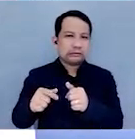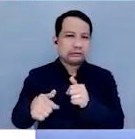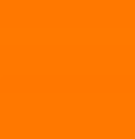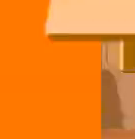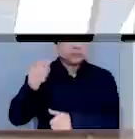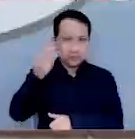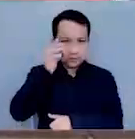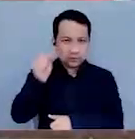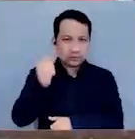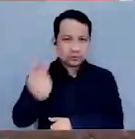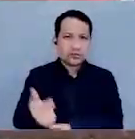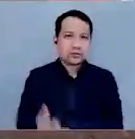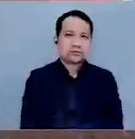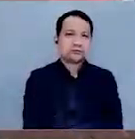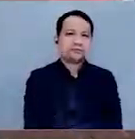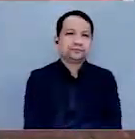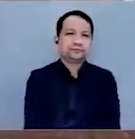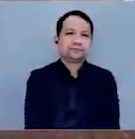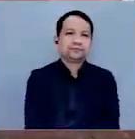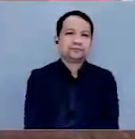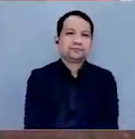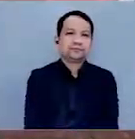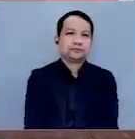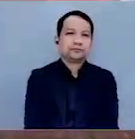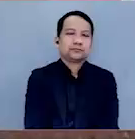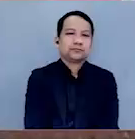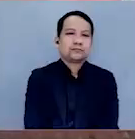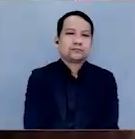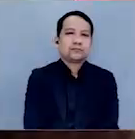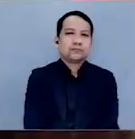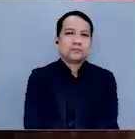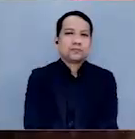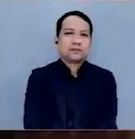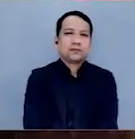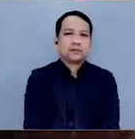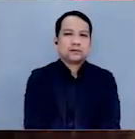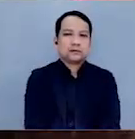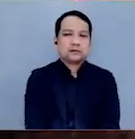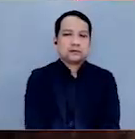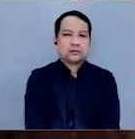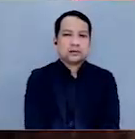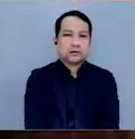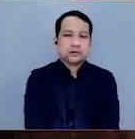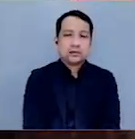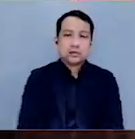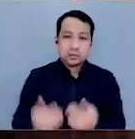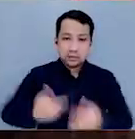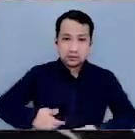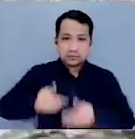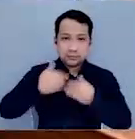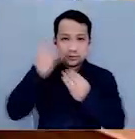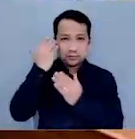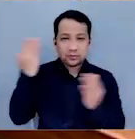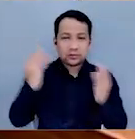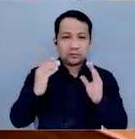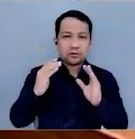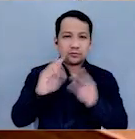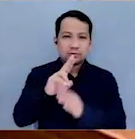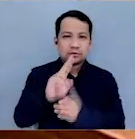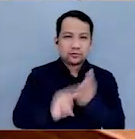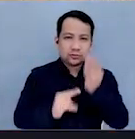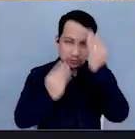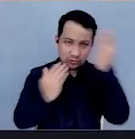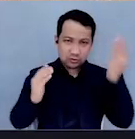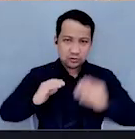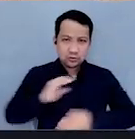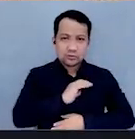Samonte. Sa pagdiriwang ng Pride Month ngayong Hunyo, nanawagan ng United Nations Population Fund sa Kongreso na ipasa